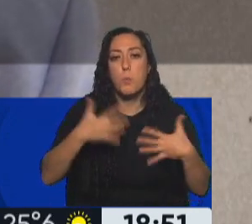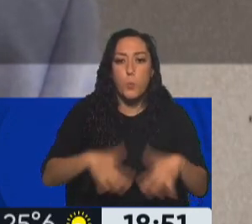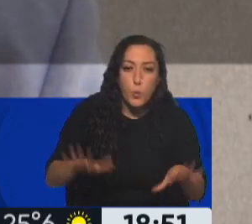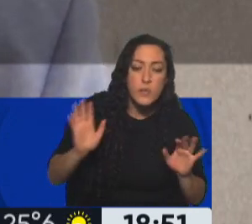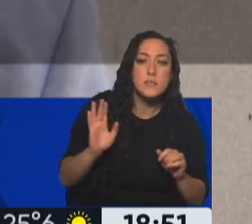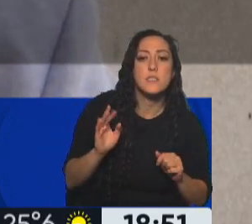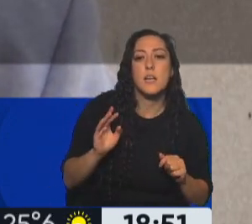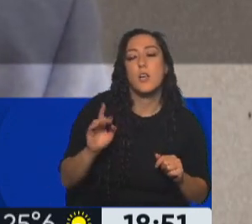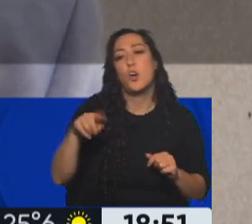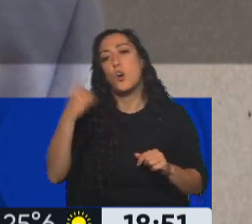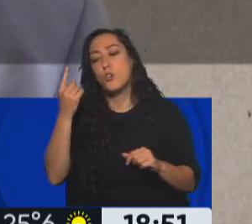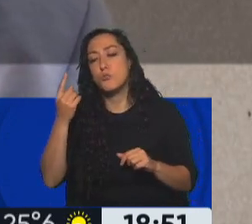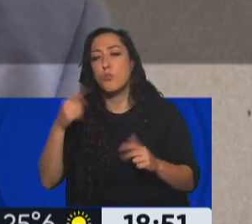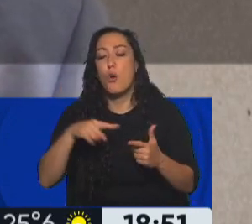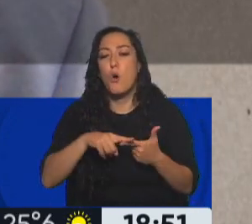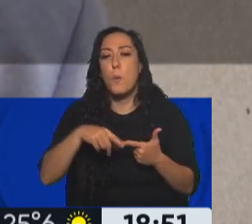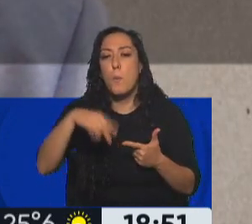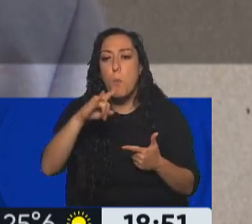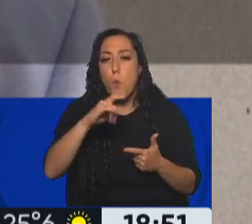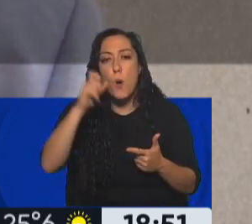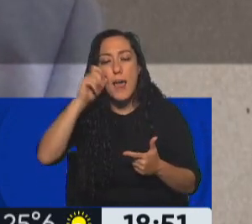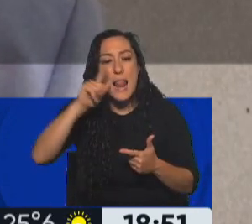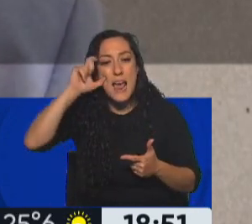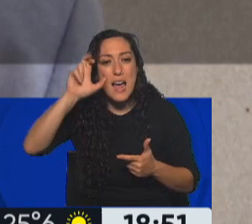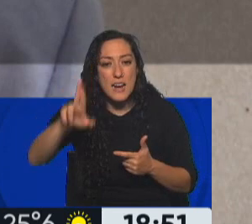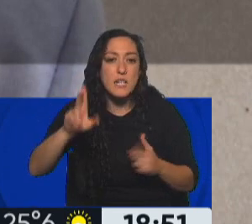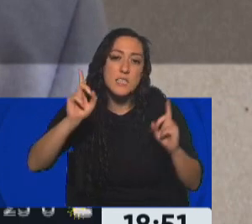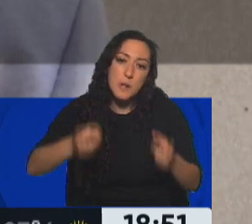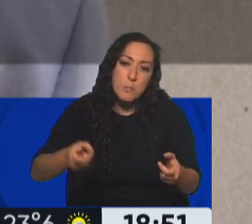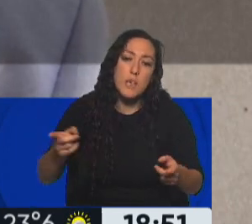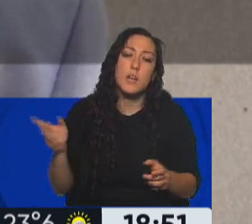mention Cardinal Müller. They are also